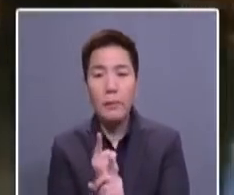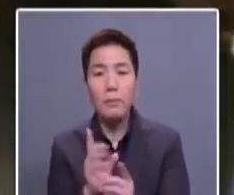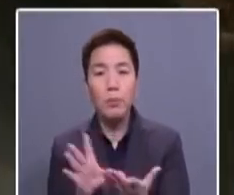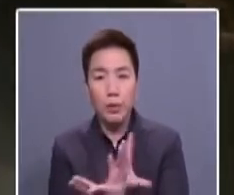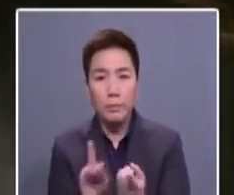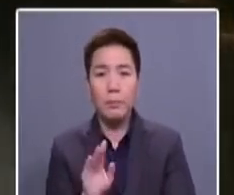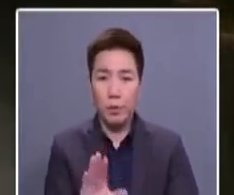นะคะอ่ะ